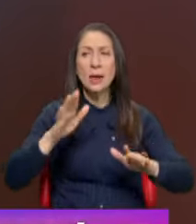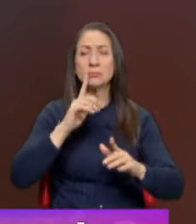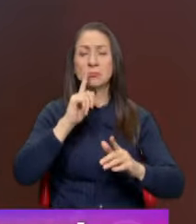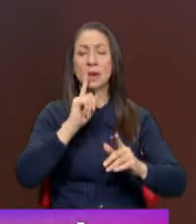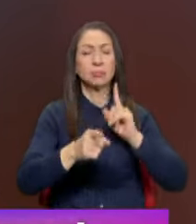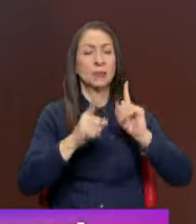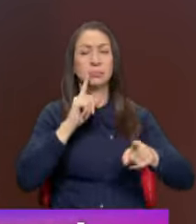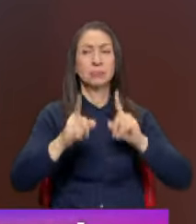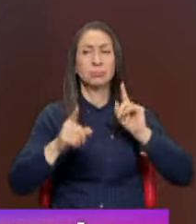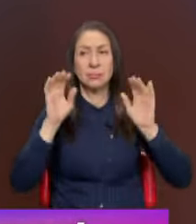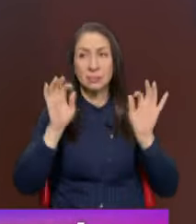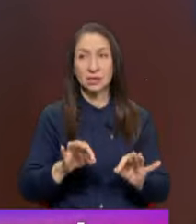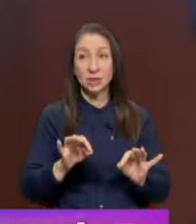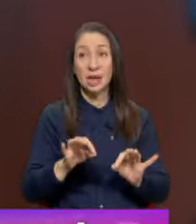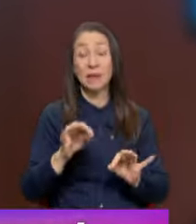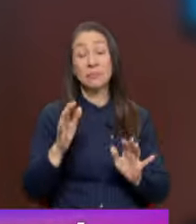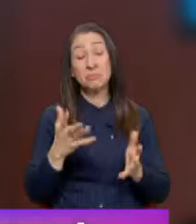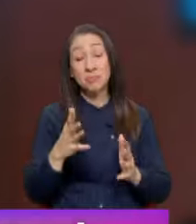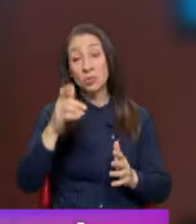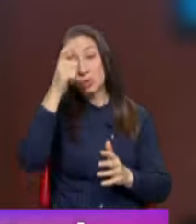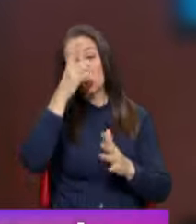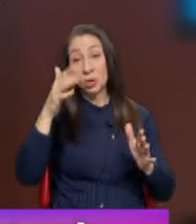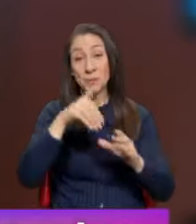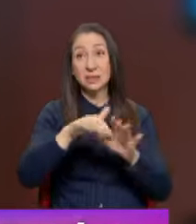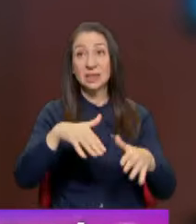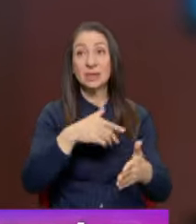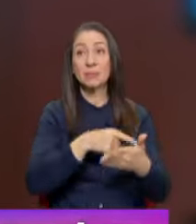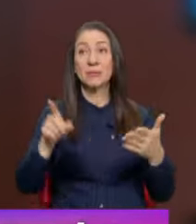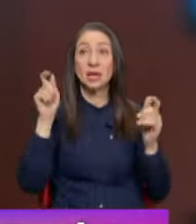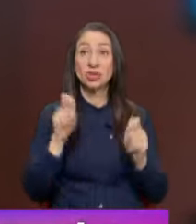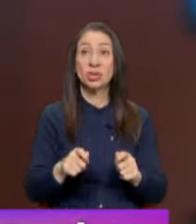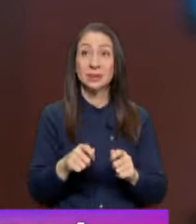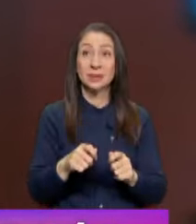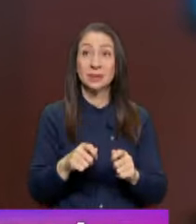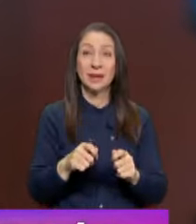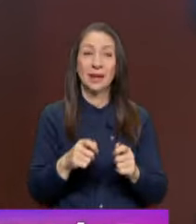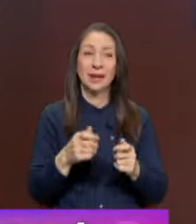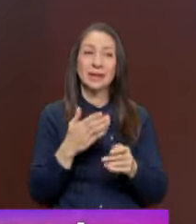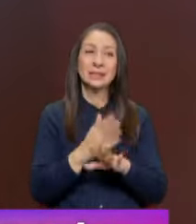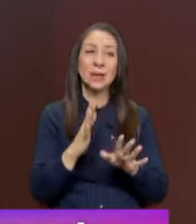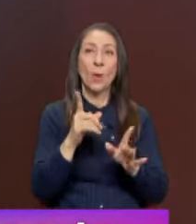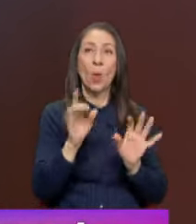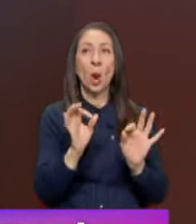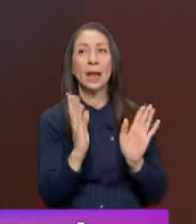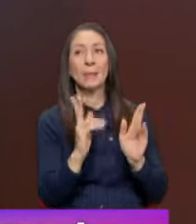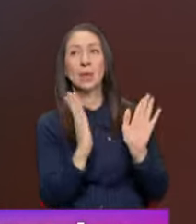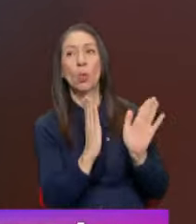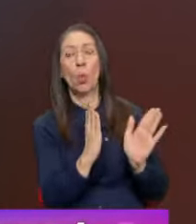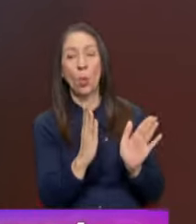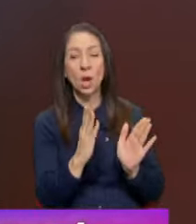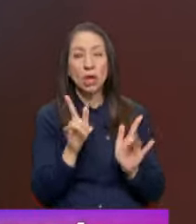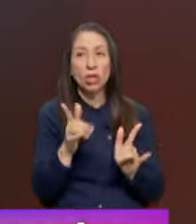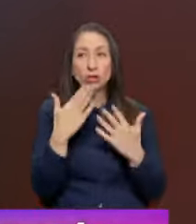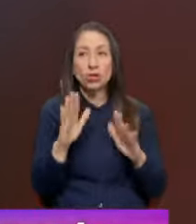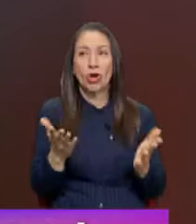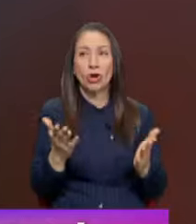başlayacak Ve muhtemelen Türkiye Büyük Millet Meclisi'ni fes edecek nası İroni ama yani artık oraya gidecek Çünkü ihtiyacı